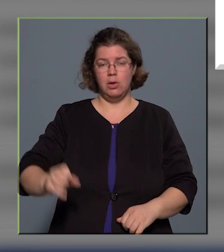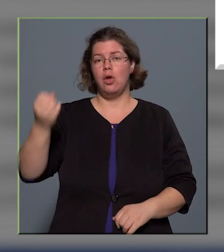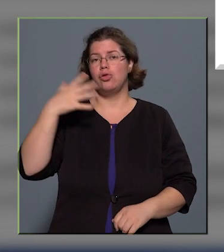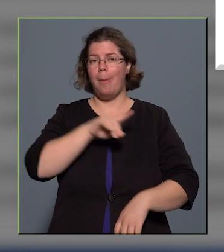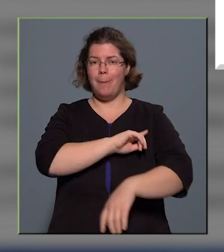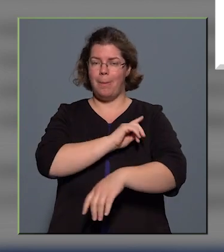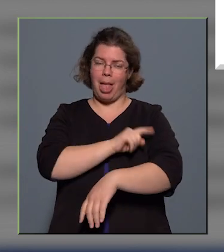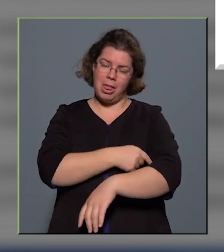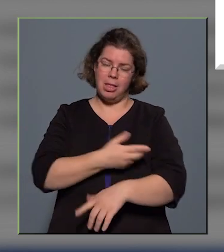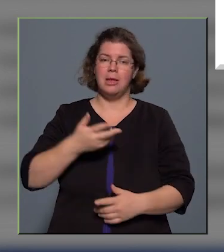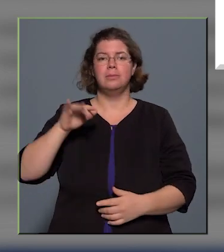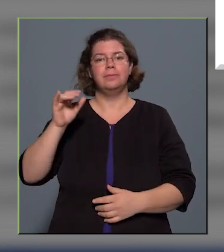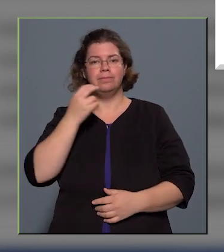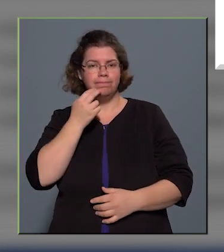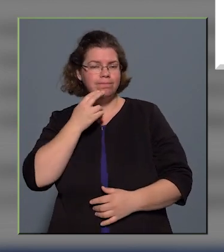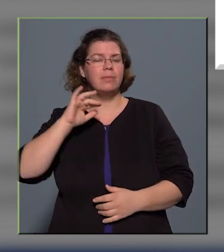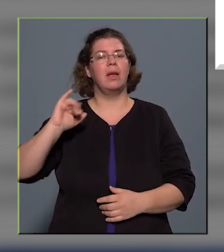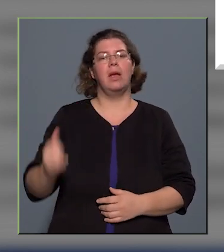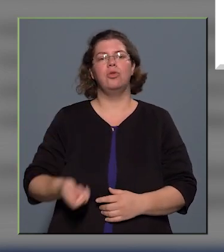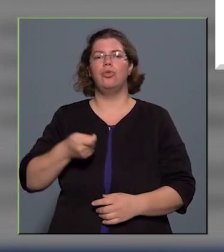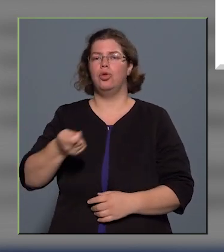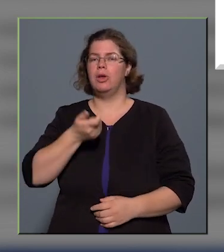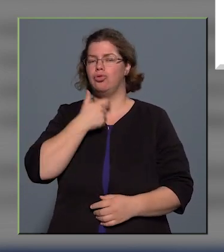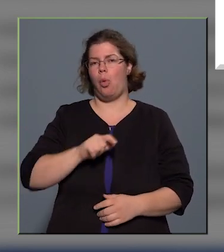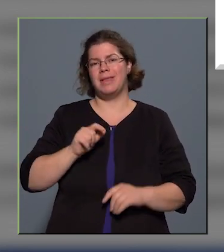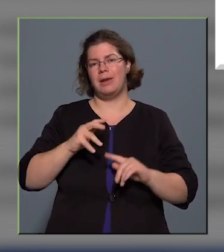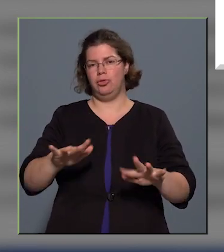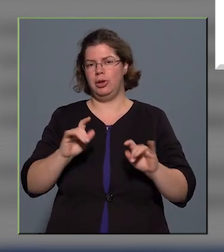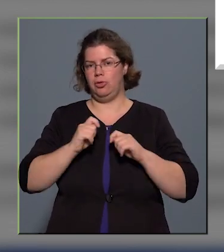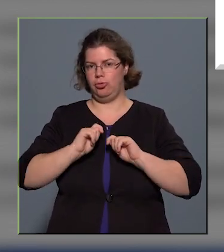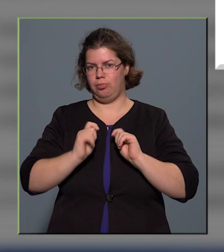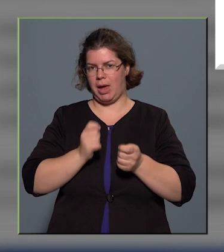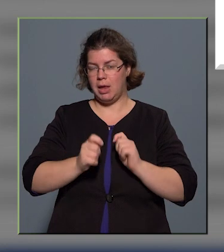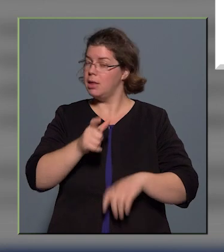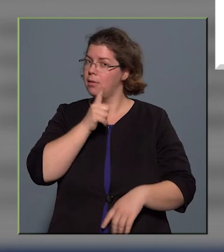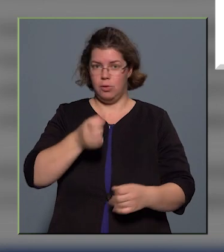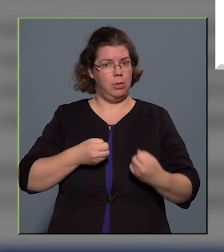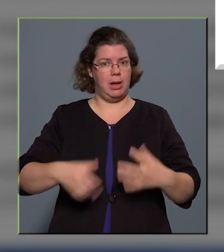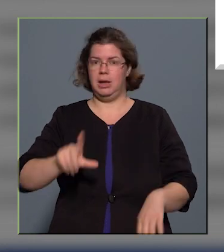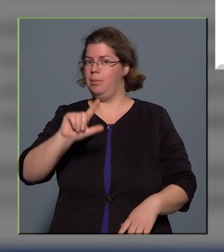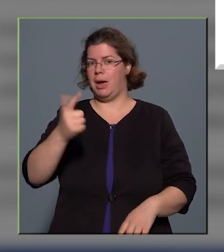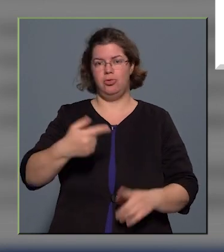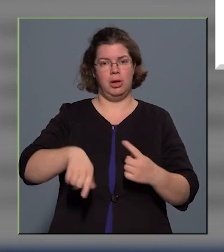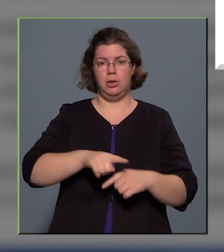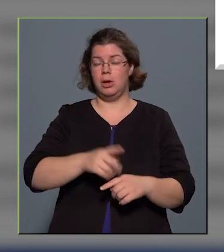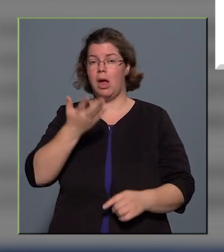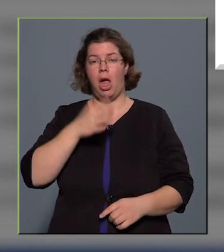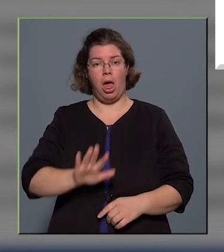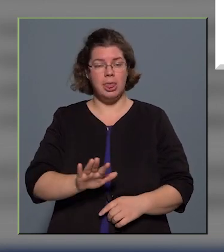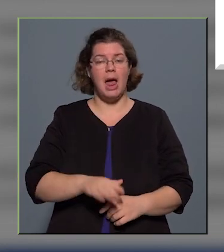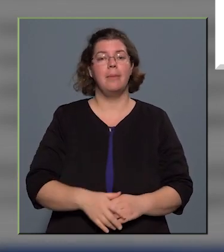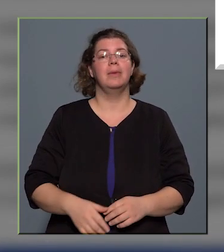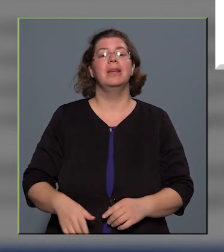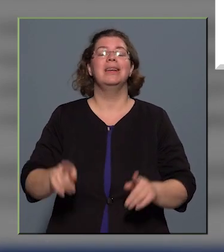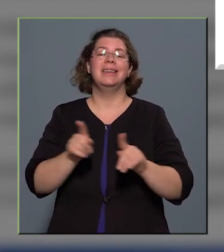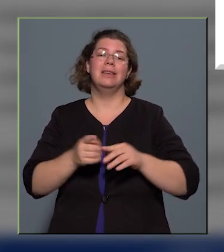és fűtéskorszerűsítési pályázatot, nem hirdeti meg a második kört, hanem az